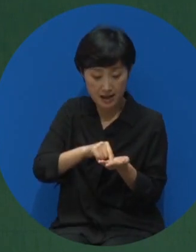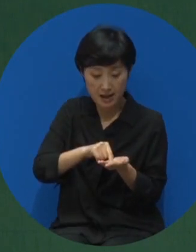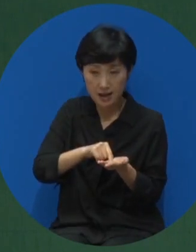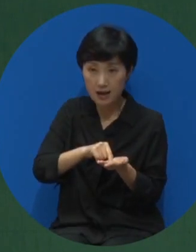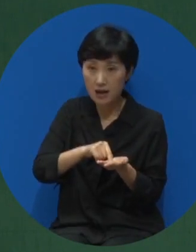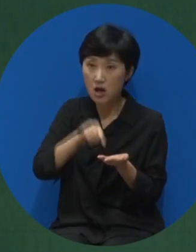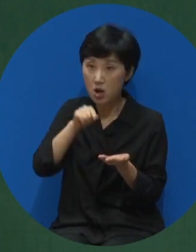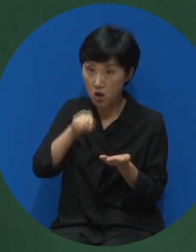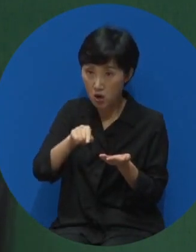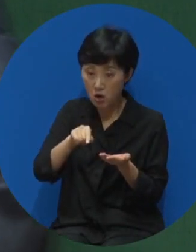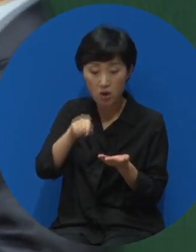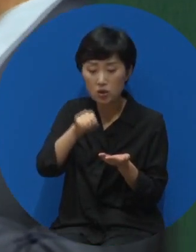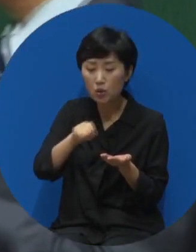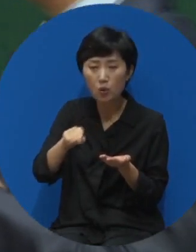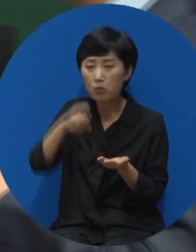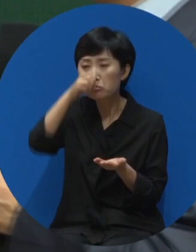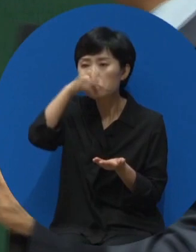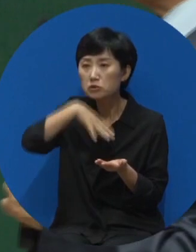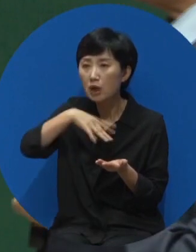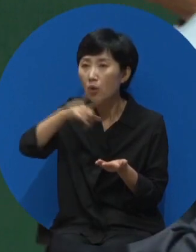생명이냐.